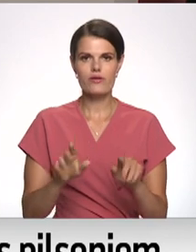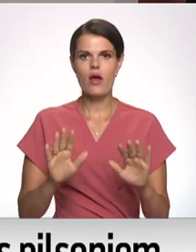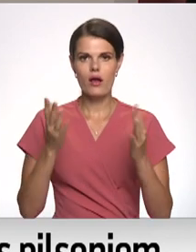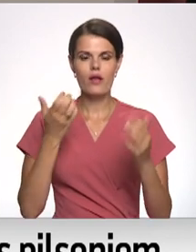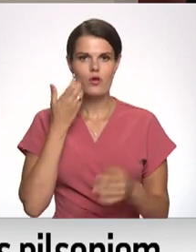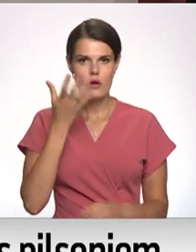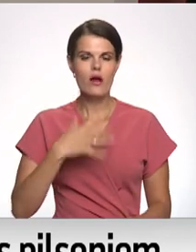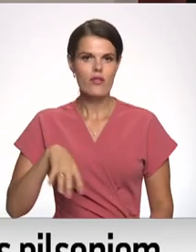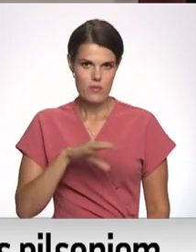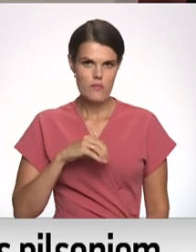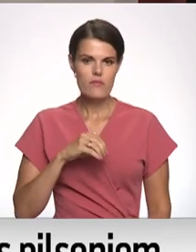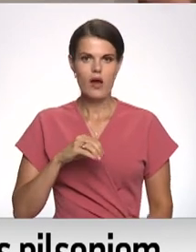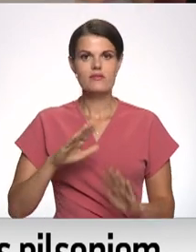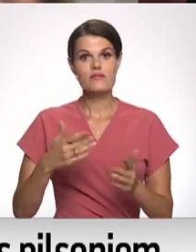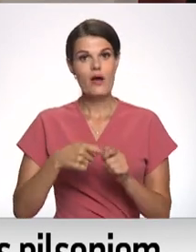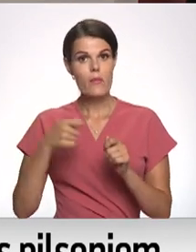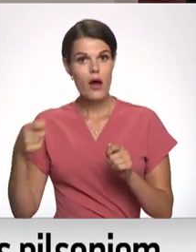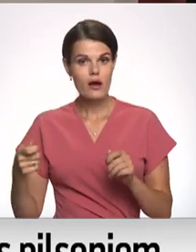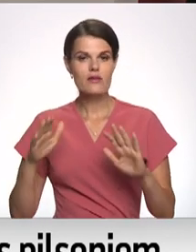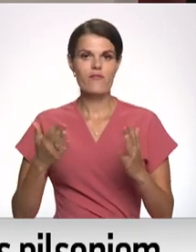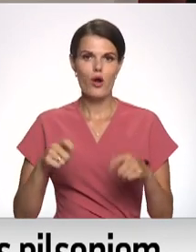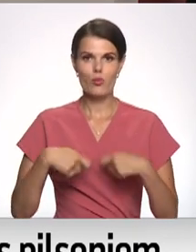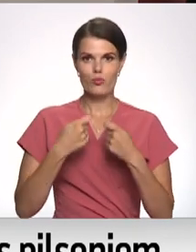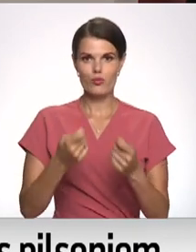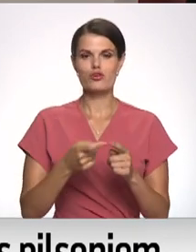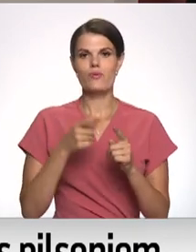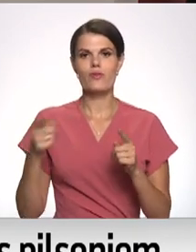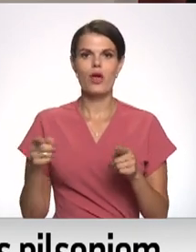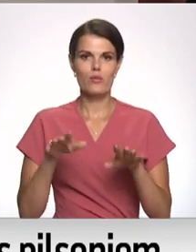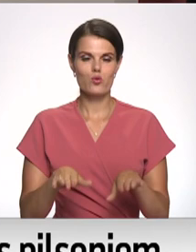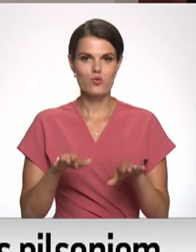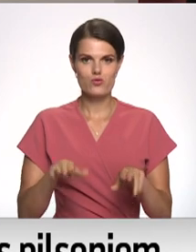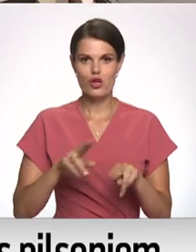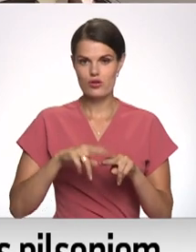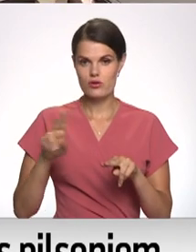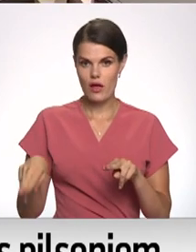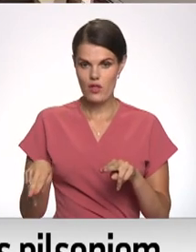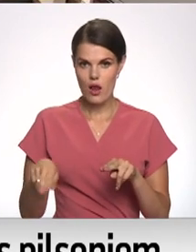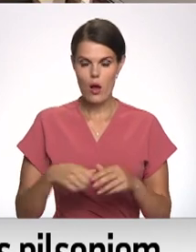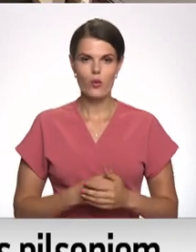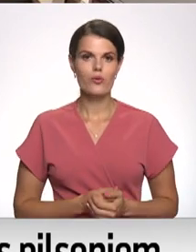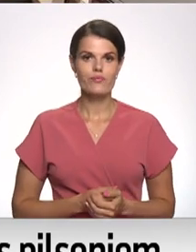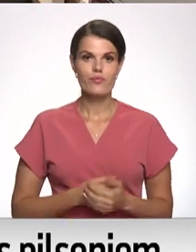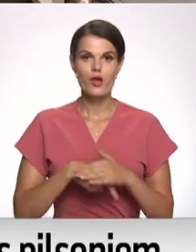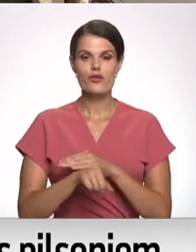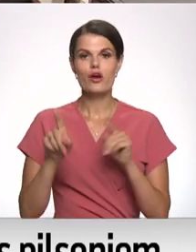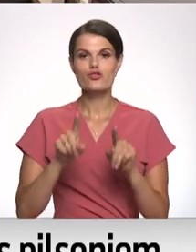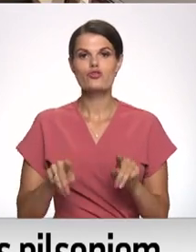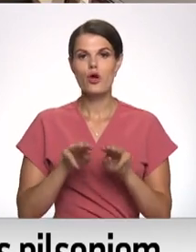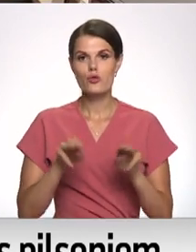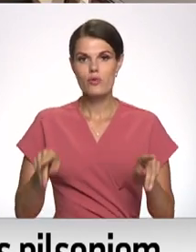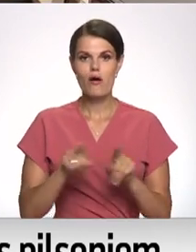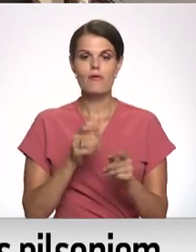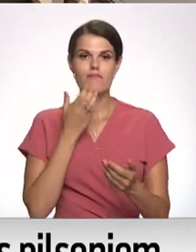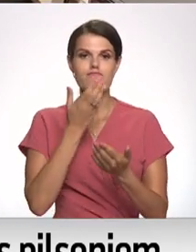mēs vai nu pagarināsim, vai piešķirsim termiņu uzturēšanās atļauju. Iekšlietu ministrs arī